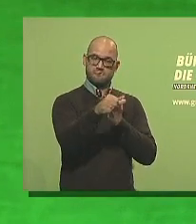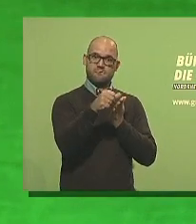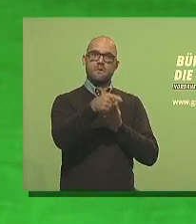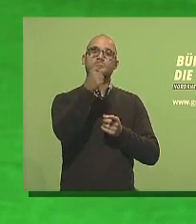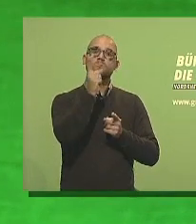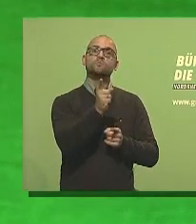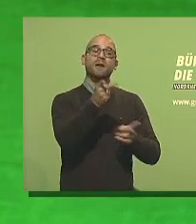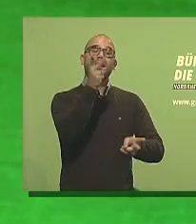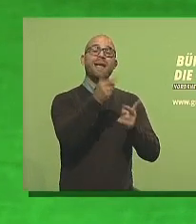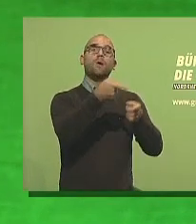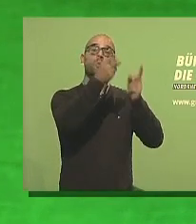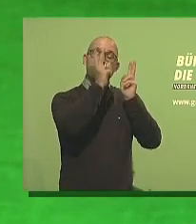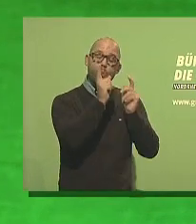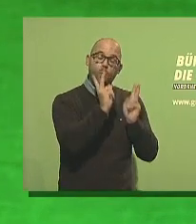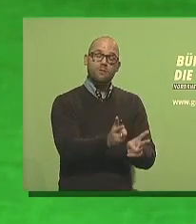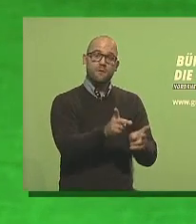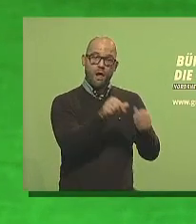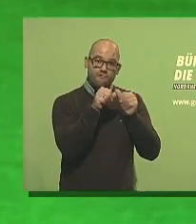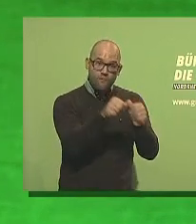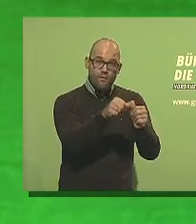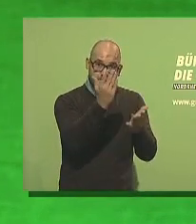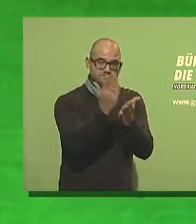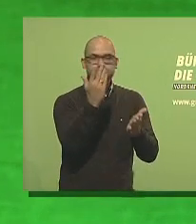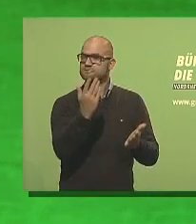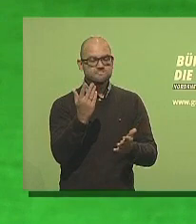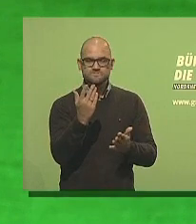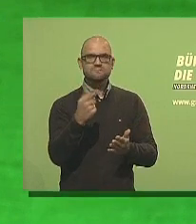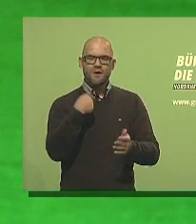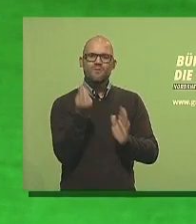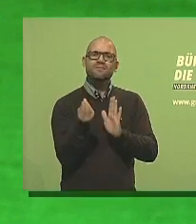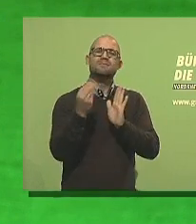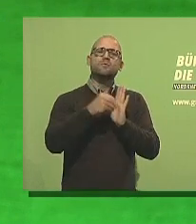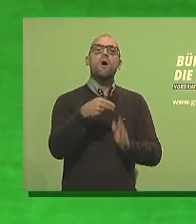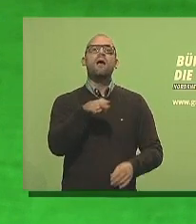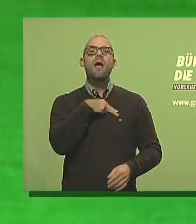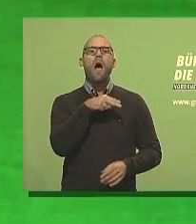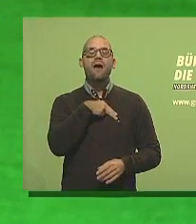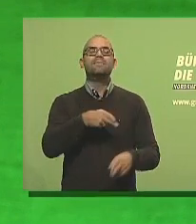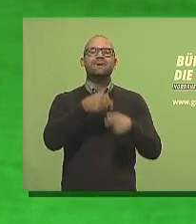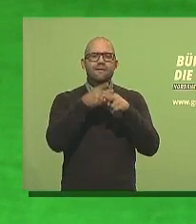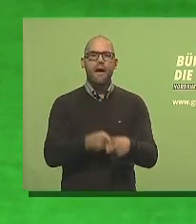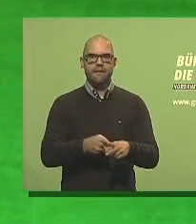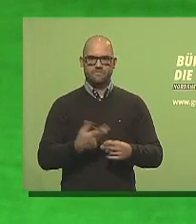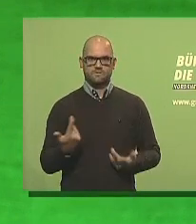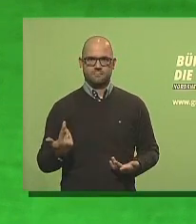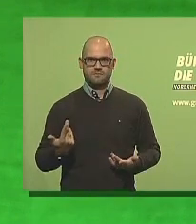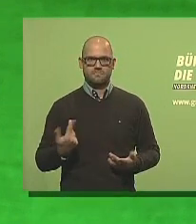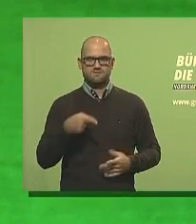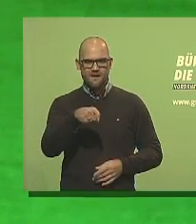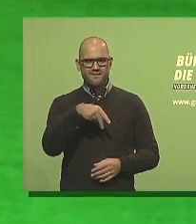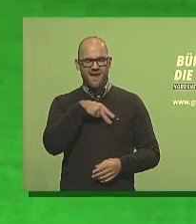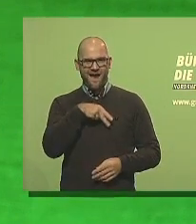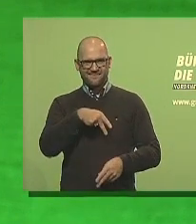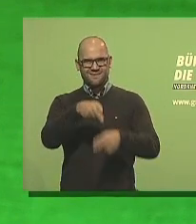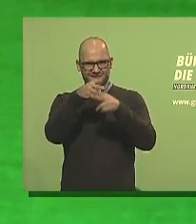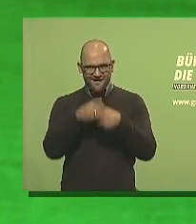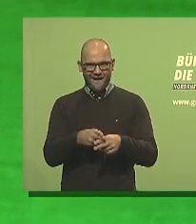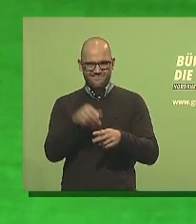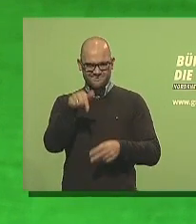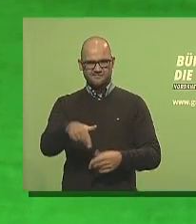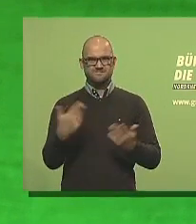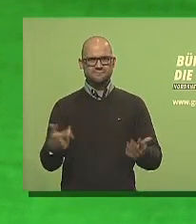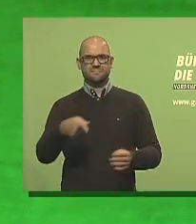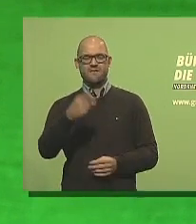Verfassungsgerichtsurteil entsprechen. Wir machen es besser mit einer Garantierente, die endlich Schluss damit macht, dass ausgerechnet Frauen in Westdeutschland